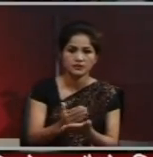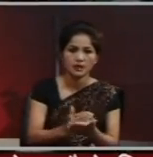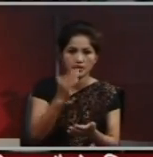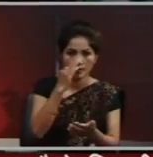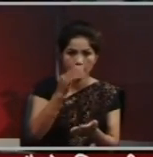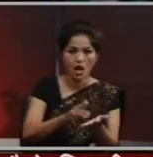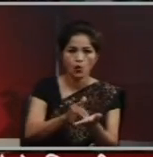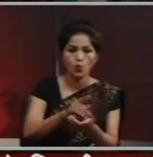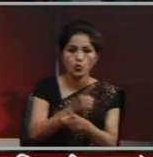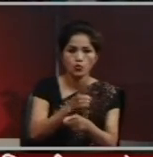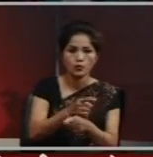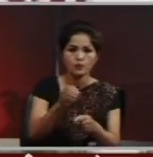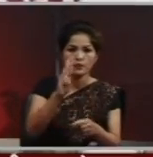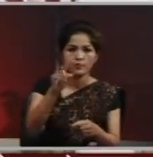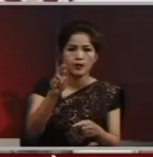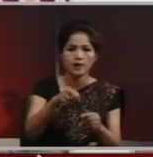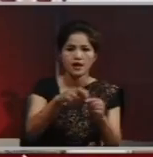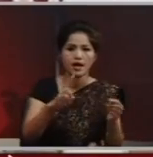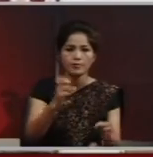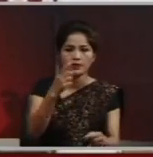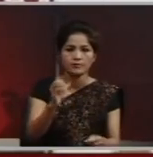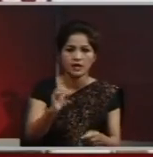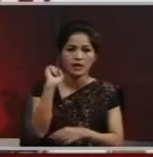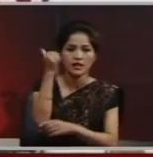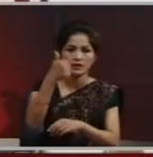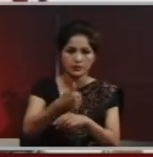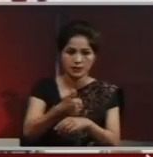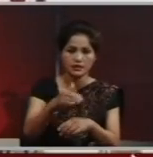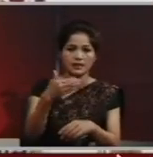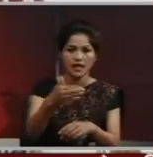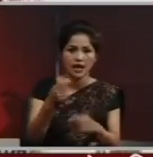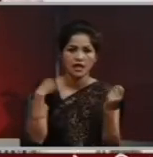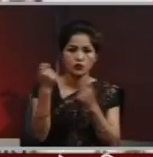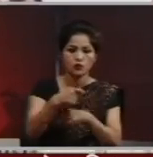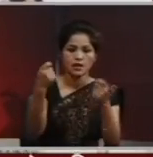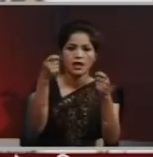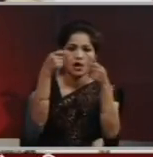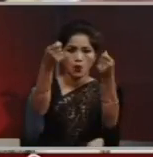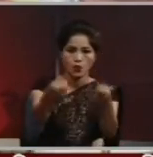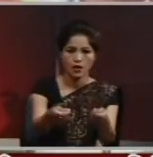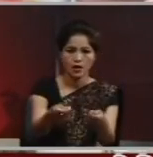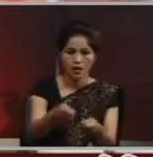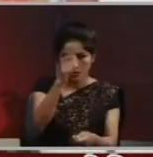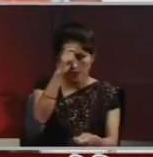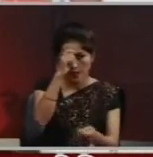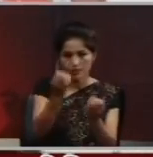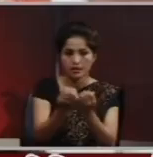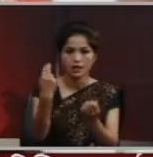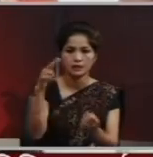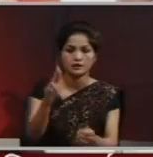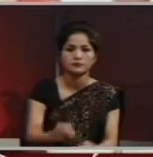कार्यक्रममा योग गुरु बाबा रामदेवले राष्ट्रपति भण्डारीलाई दोसल्ला ओढाएर सम्मान गरेका